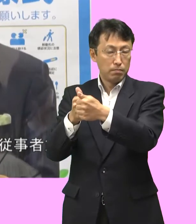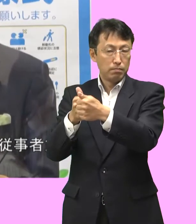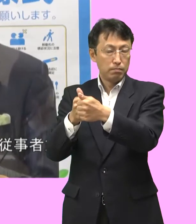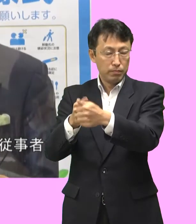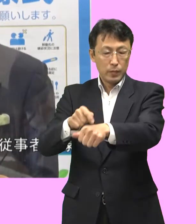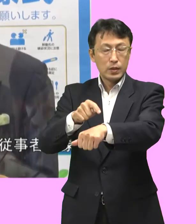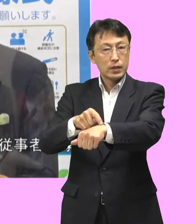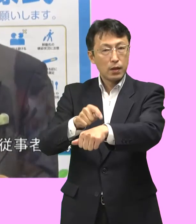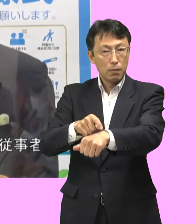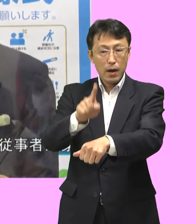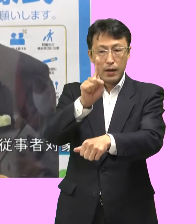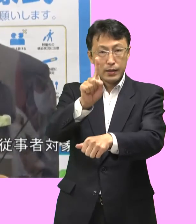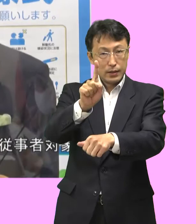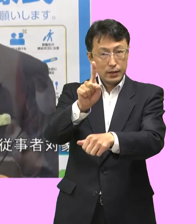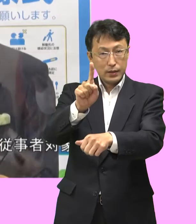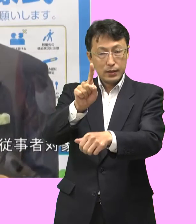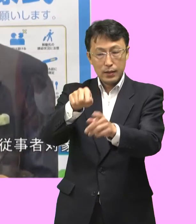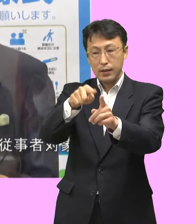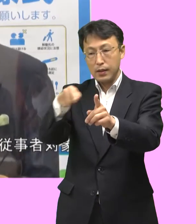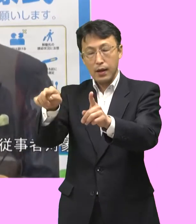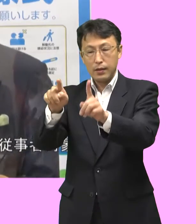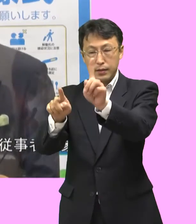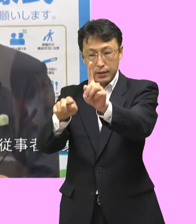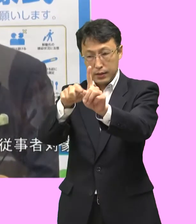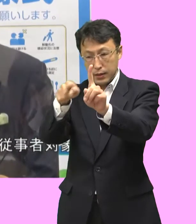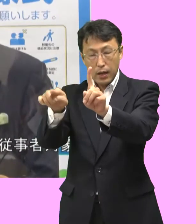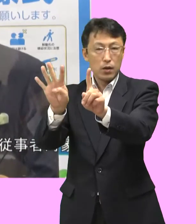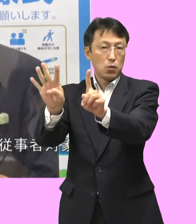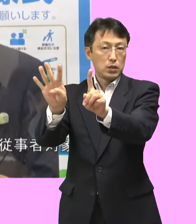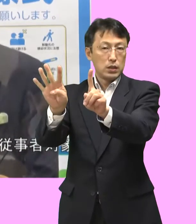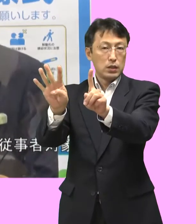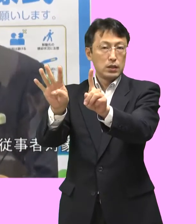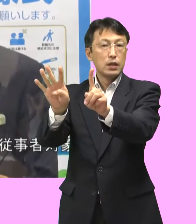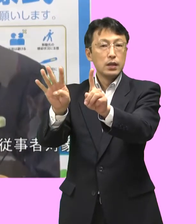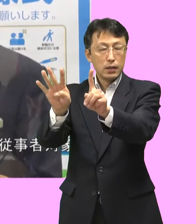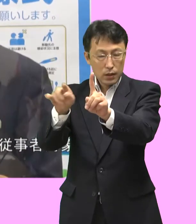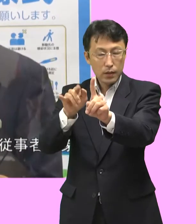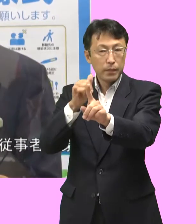午後1時から4時まで、ご覧の電話番号の方に、